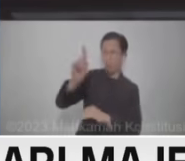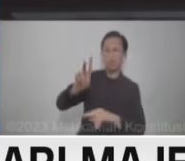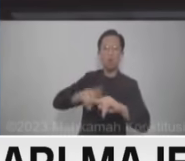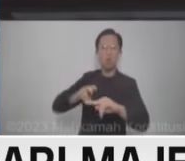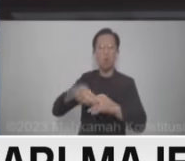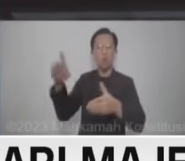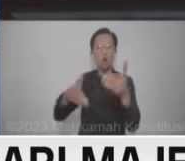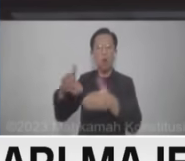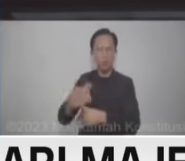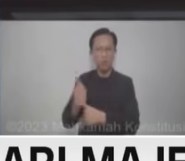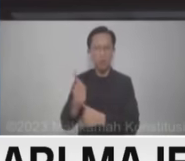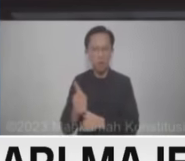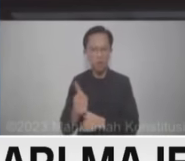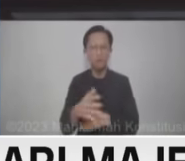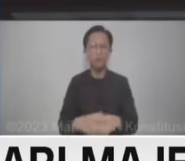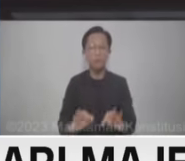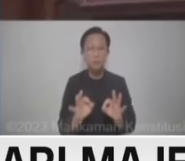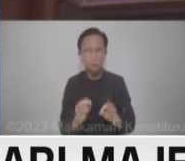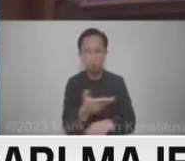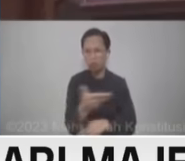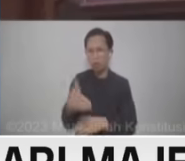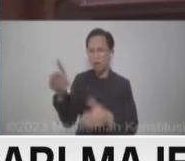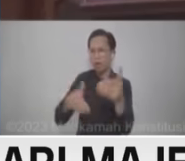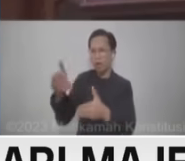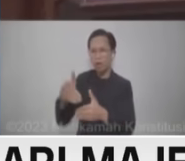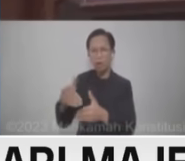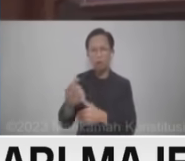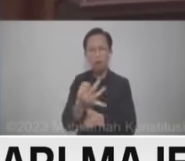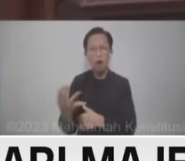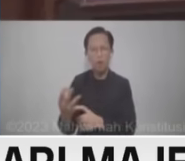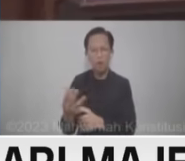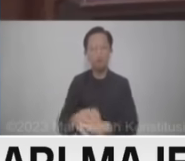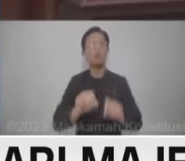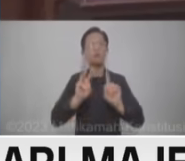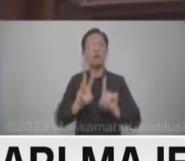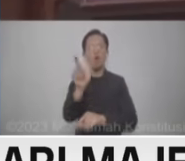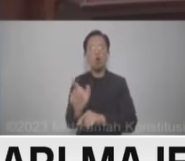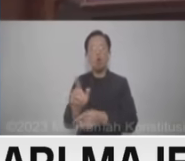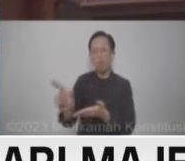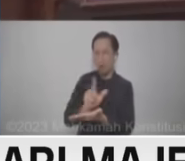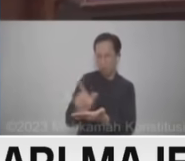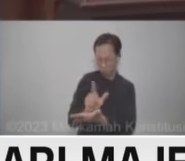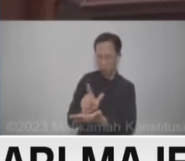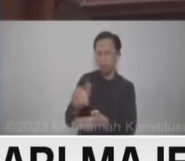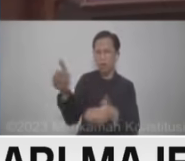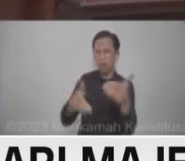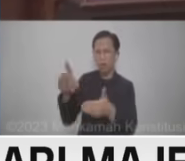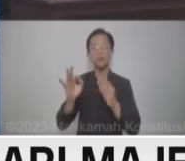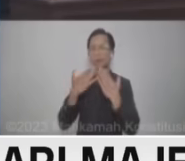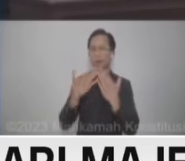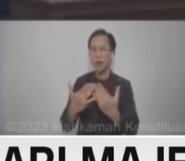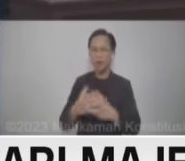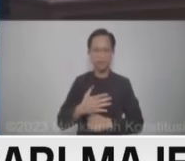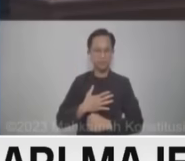Bagaimana kehadiran ketua MK saat itu HAM dan Zulfa menyelesaikan perselisihan hasil dengan cukup soft landing lalu